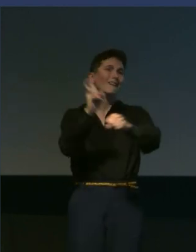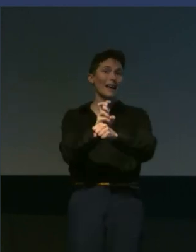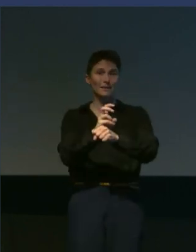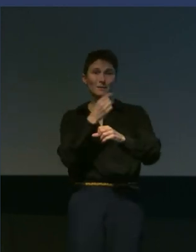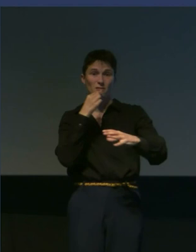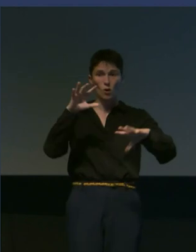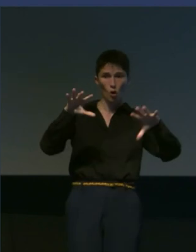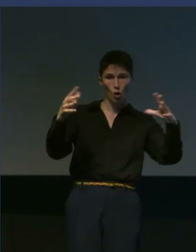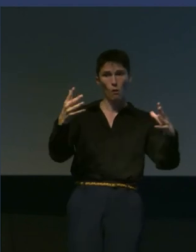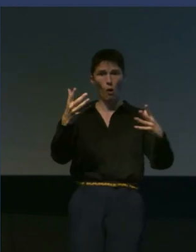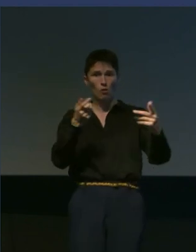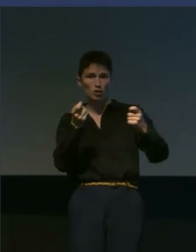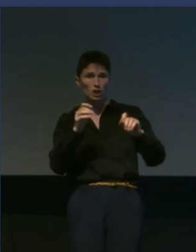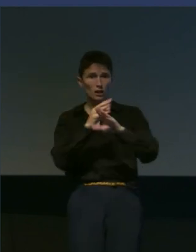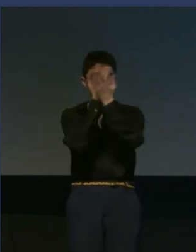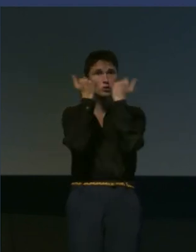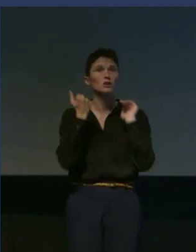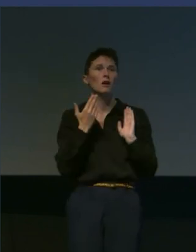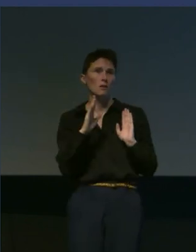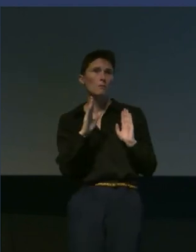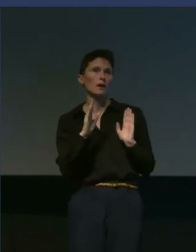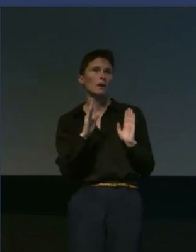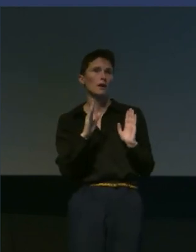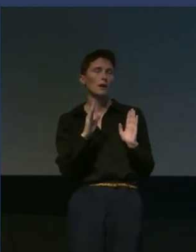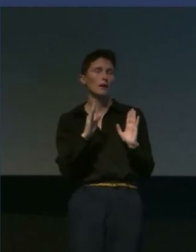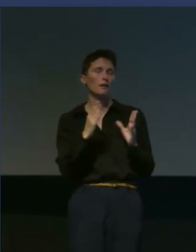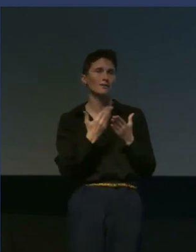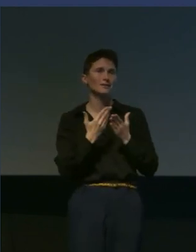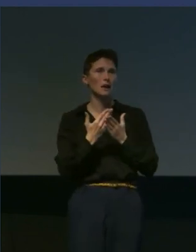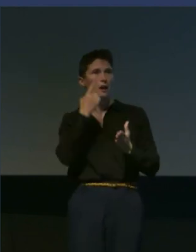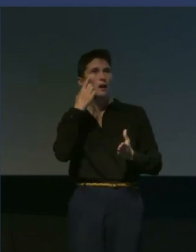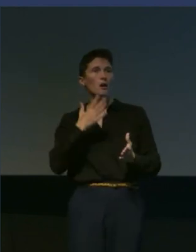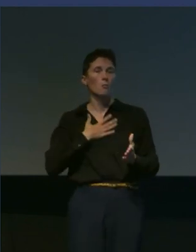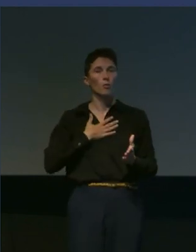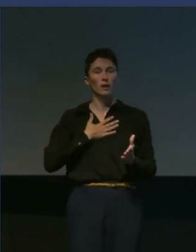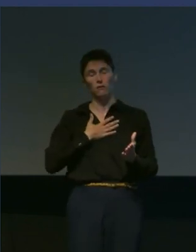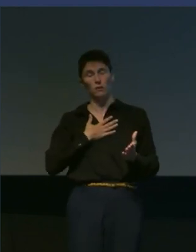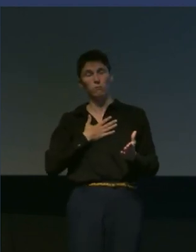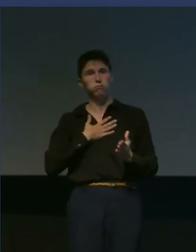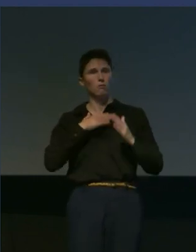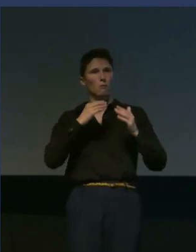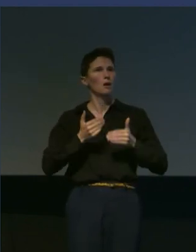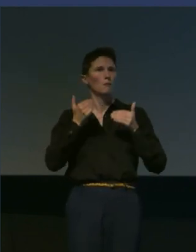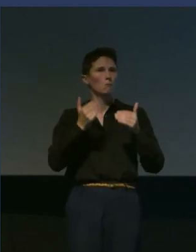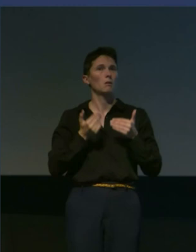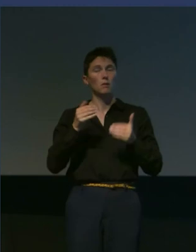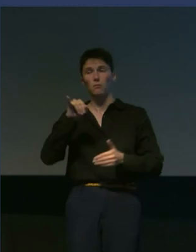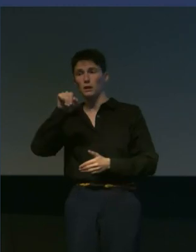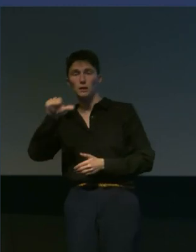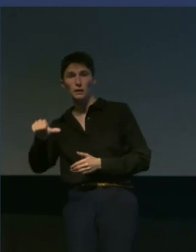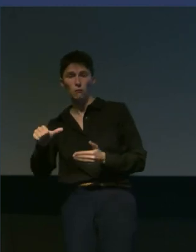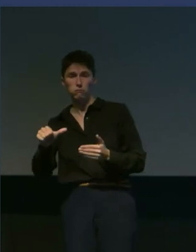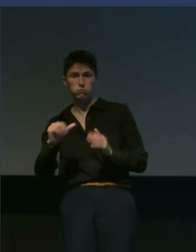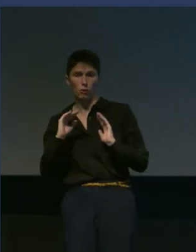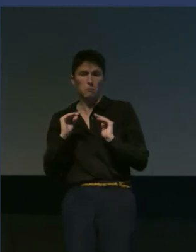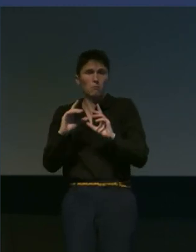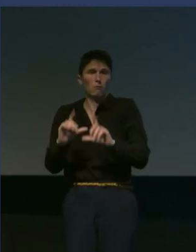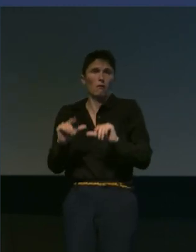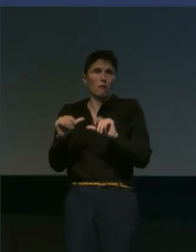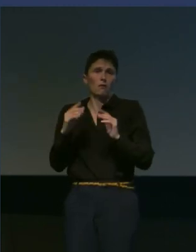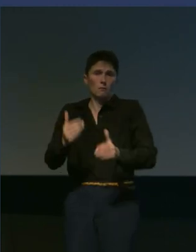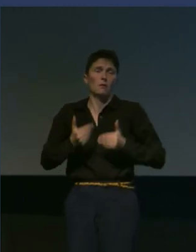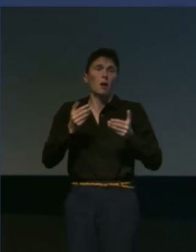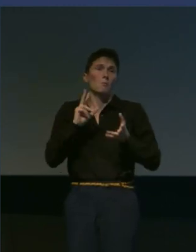aura, mais je pense qu'on sera encore dans le même modèle. Il n'y aurait aucune raison que ce soit différent avec l'IA. Il y aura peut-être un phénomène